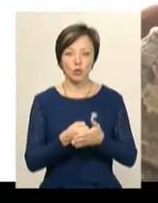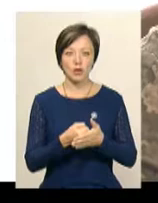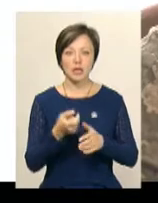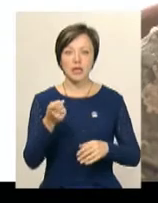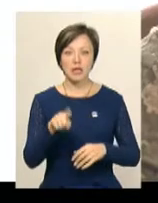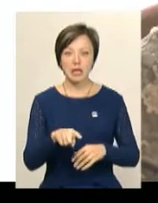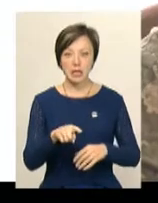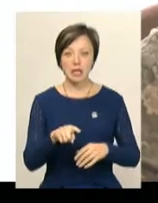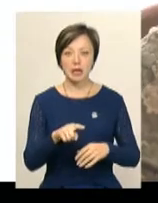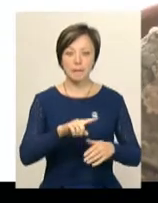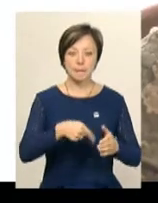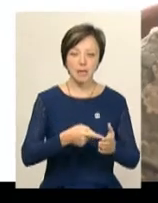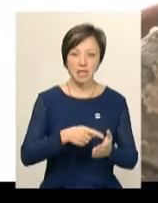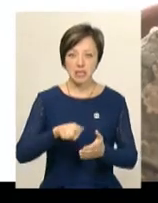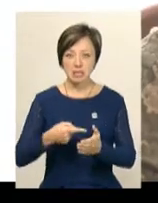тих населених пунктів,